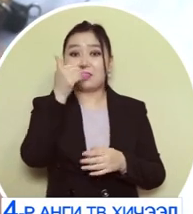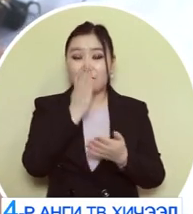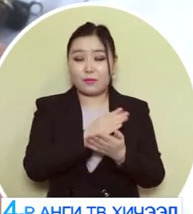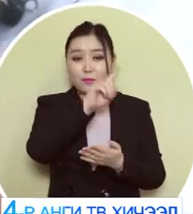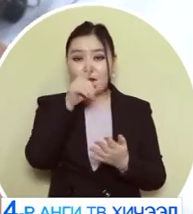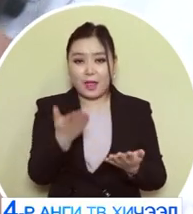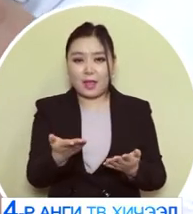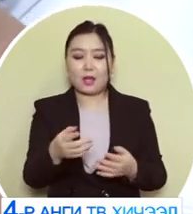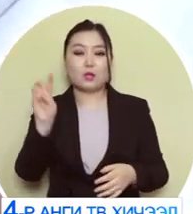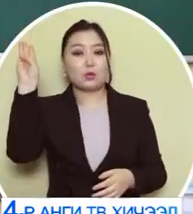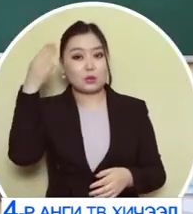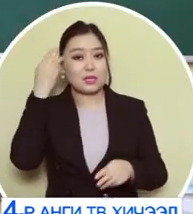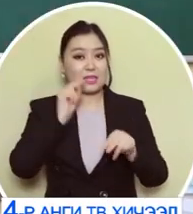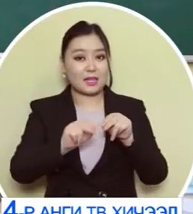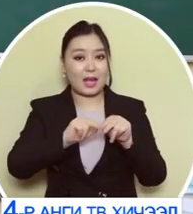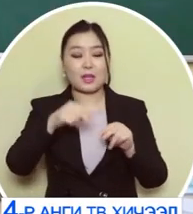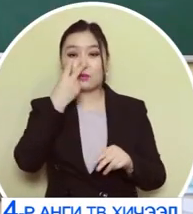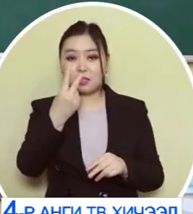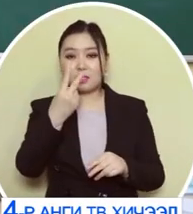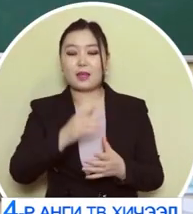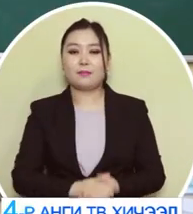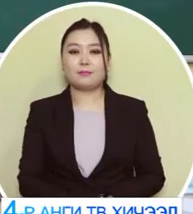Енді тәжірибемен тексеріп көрейік.